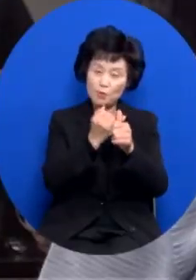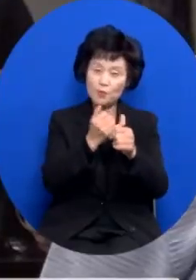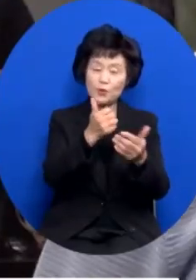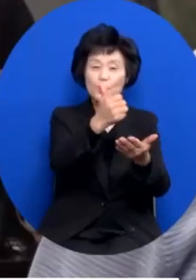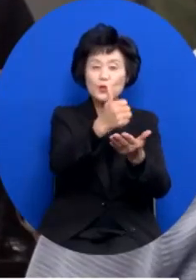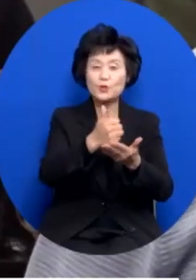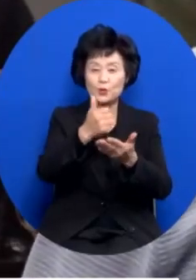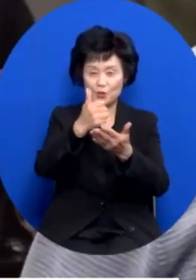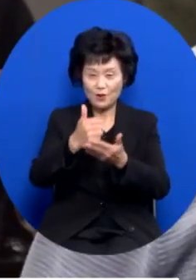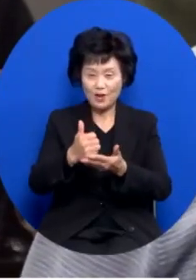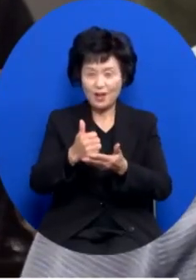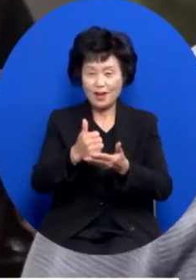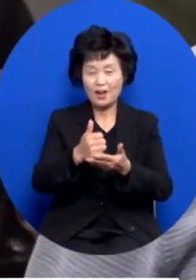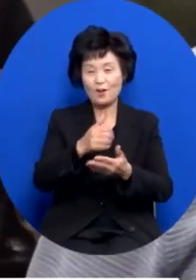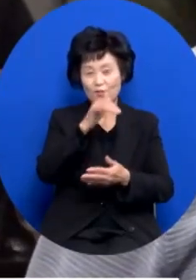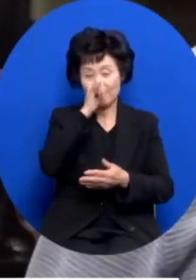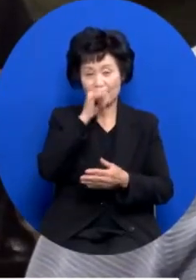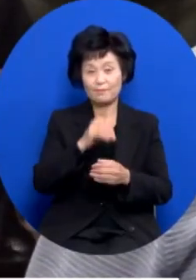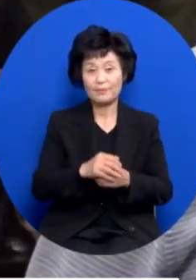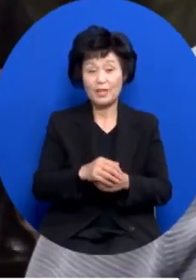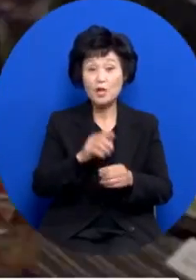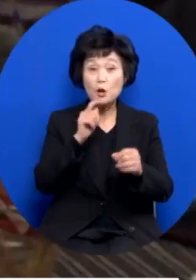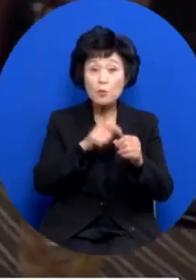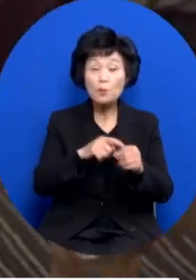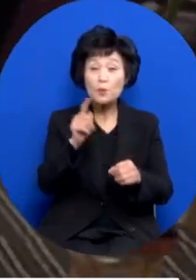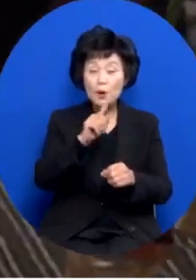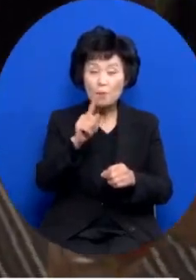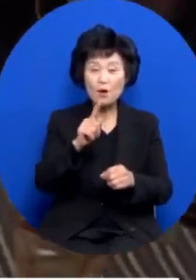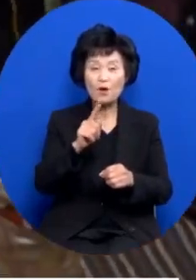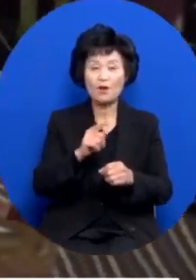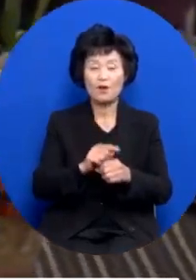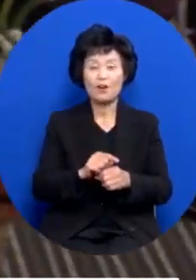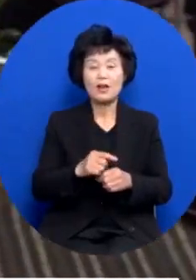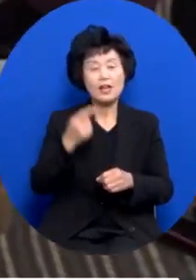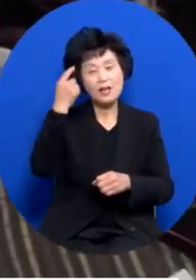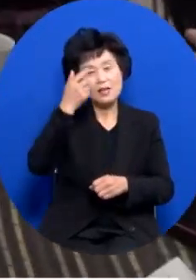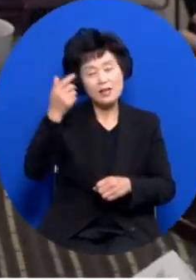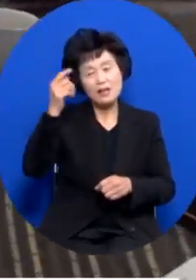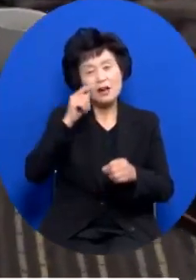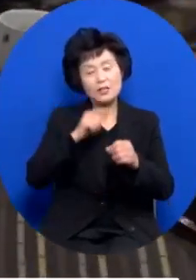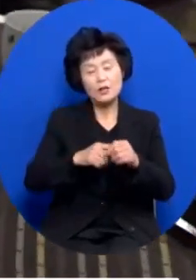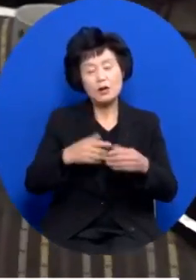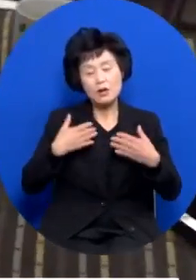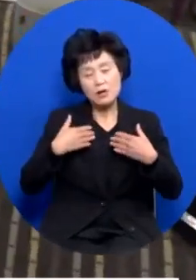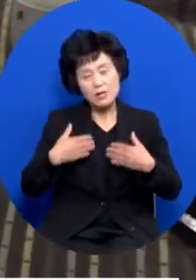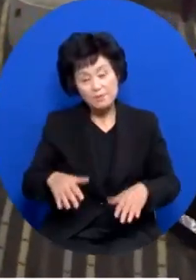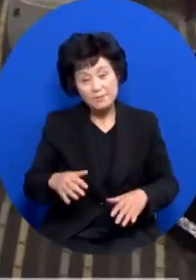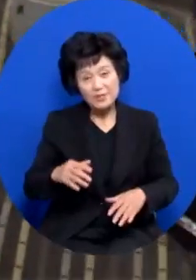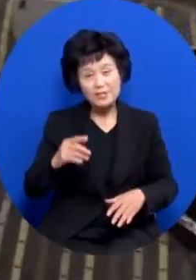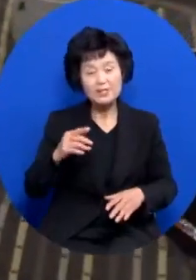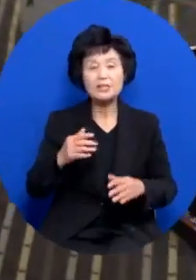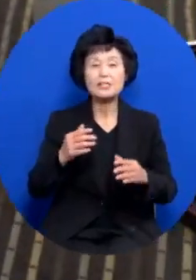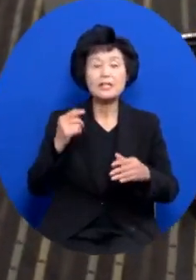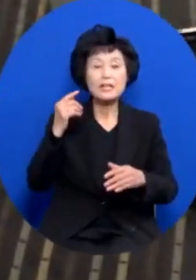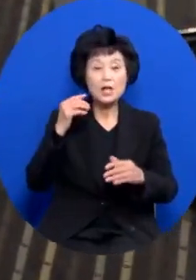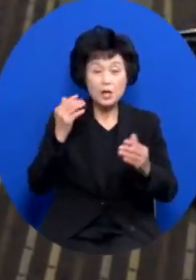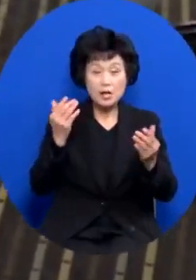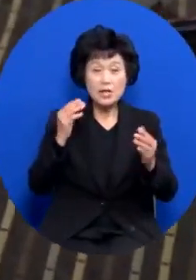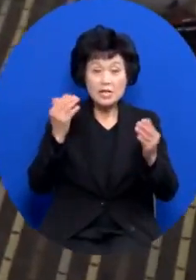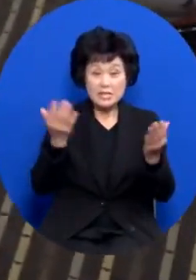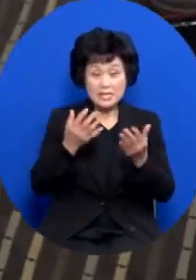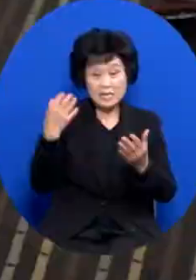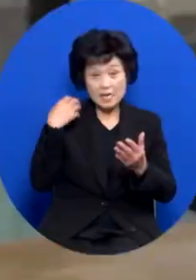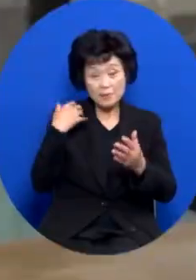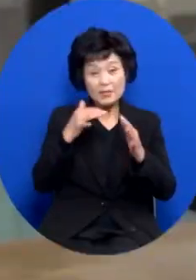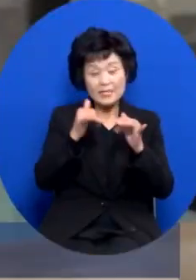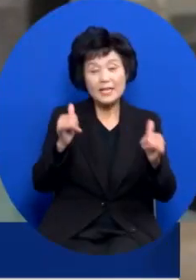진행하고 있습니다. 커넥션의 목표는 단 하나, 영적으로 지친 사역자들의 재충전입니다.